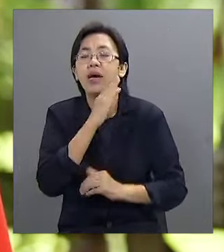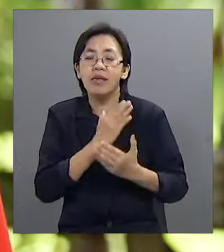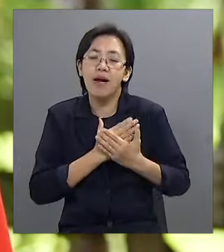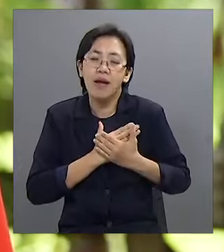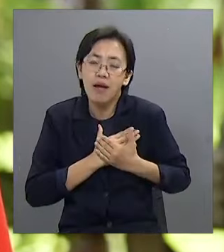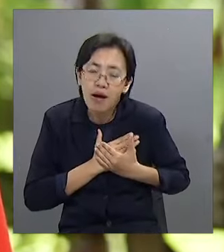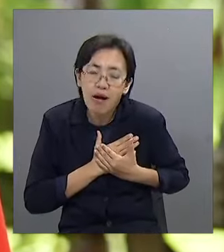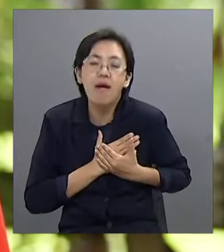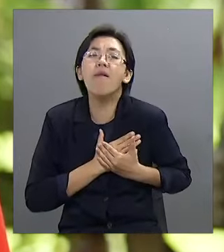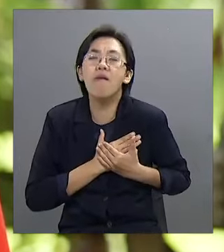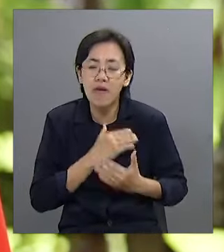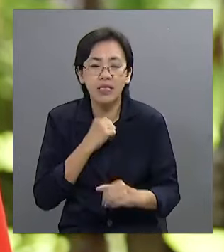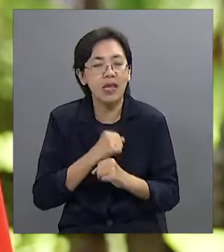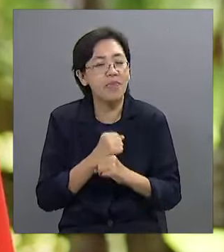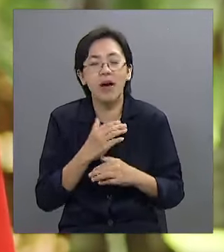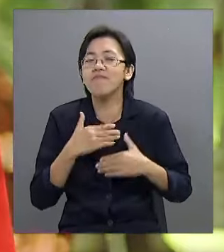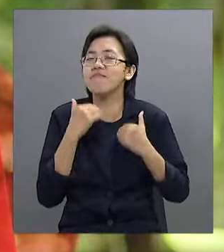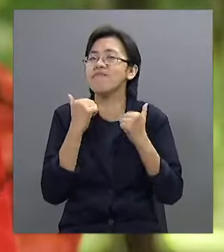รักเรากลับมาครับ